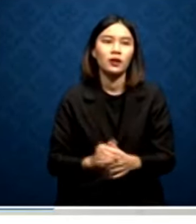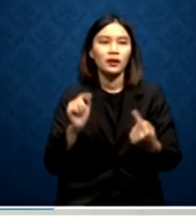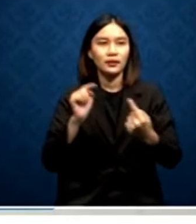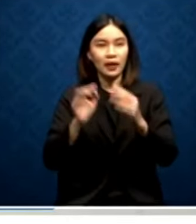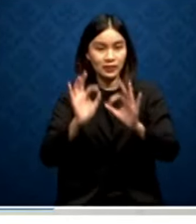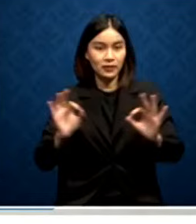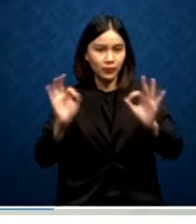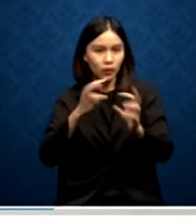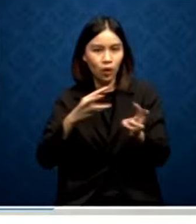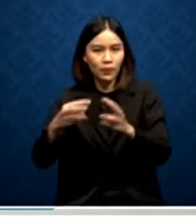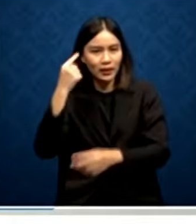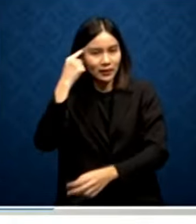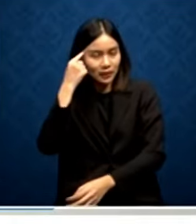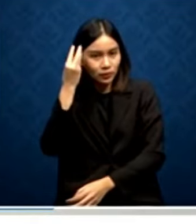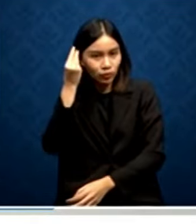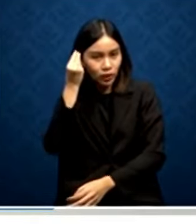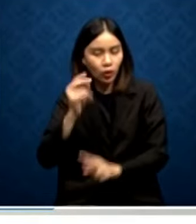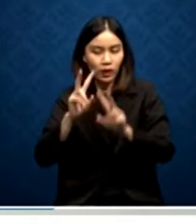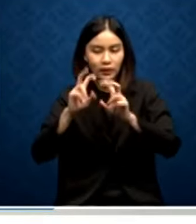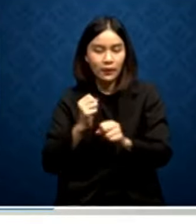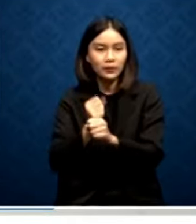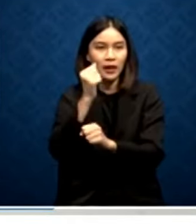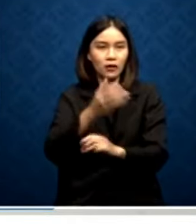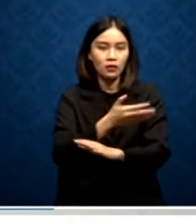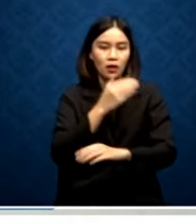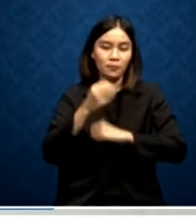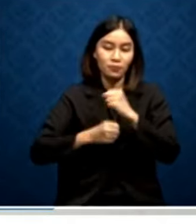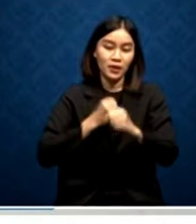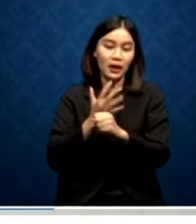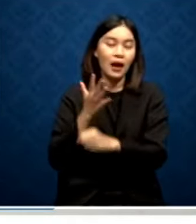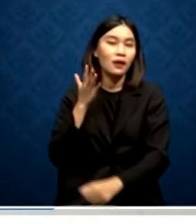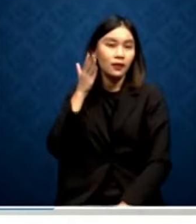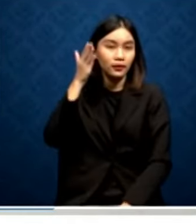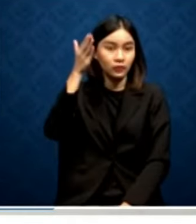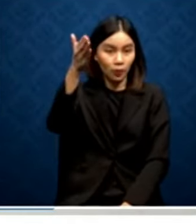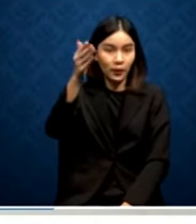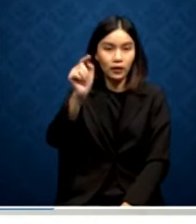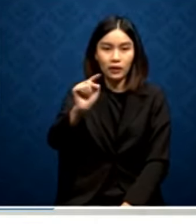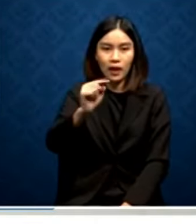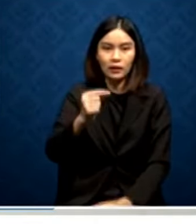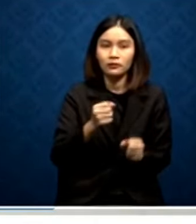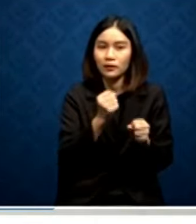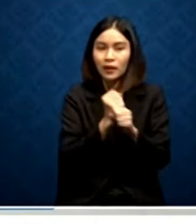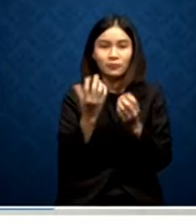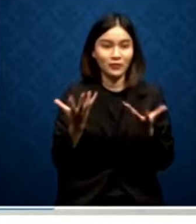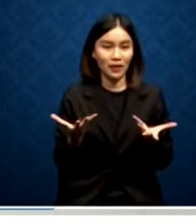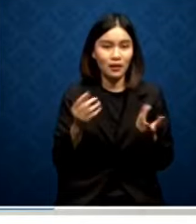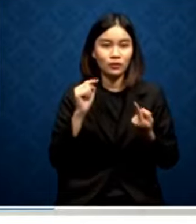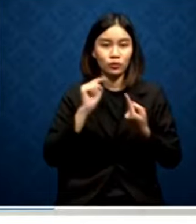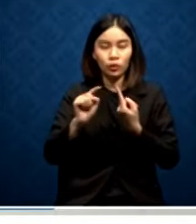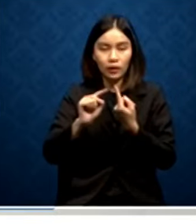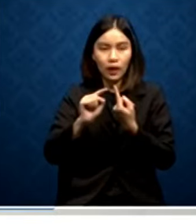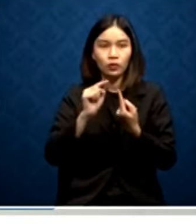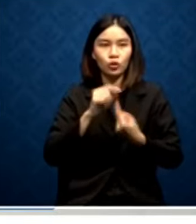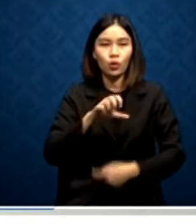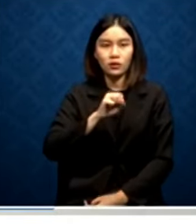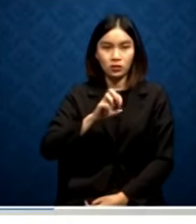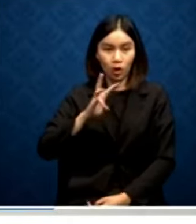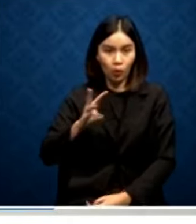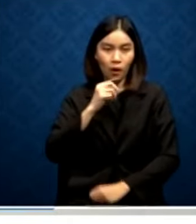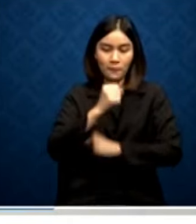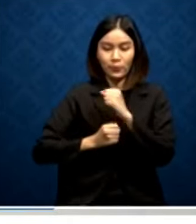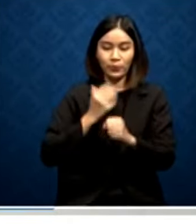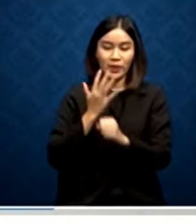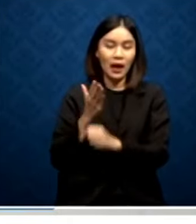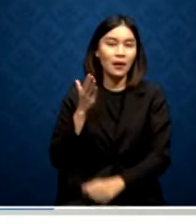สิ่งที่เราเลือกได้เพราะ5ปีต่อจากนี้เราจะไปอย่างไรจากเวทีวุฒิสภา 5